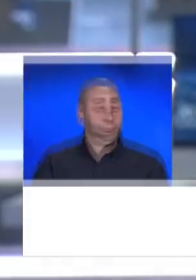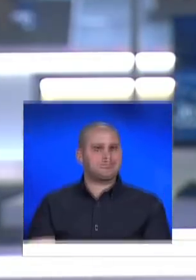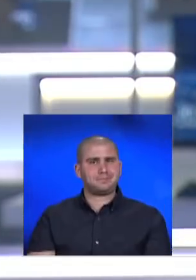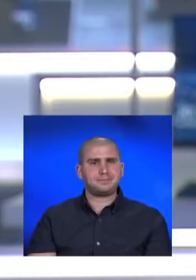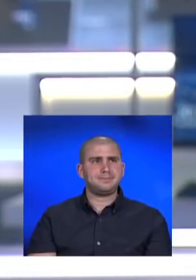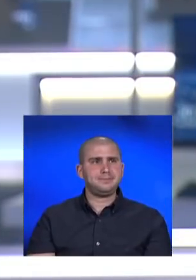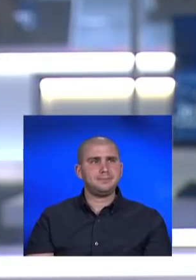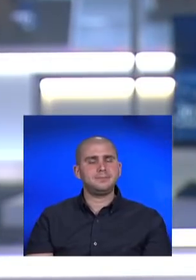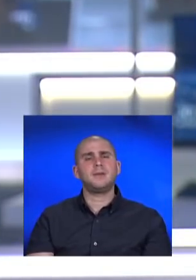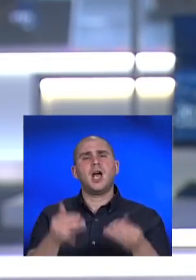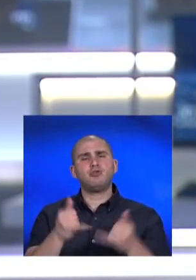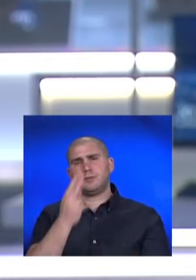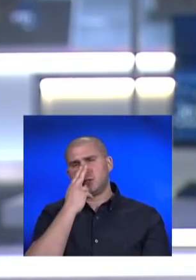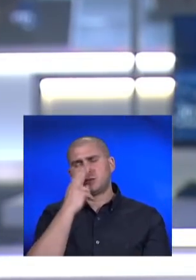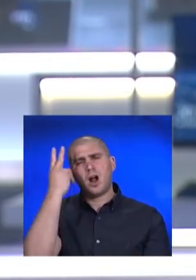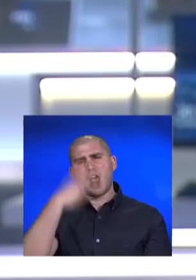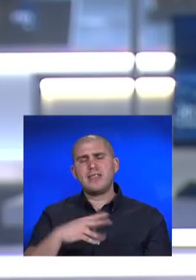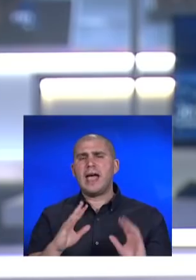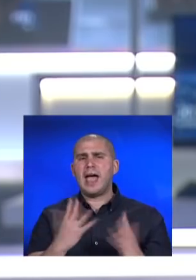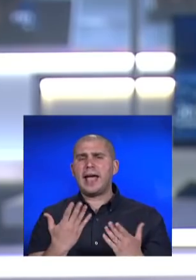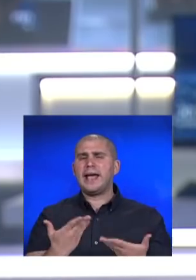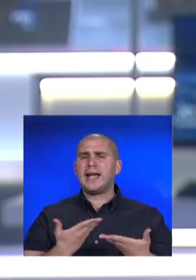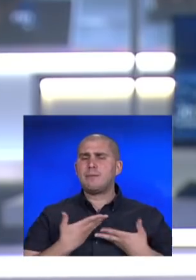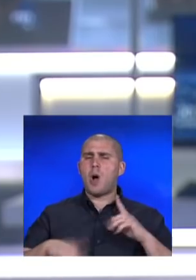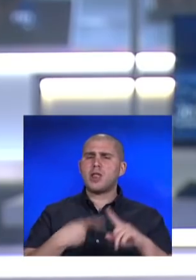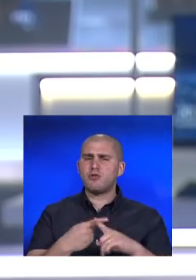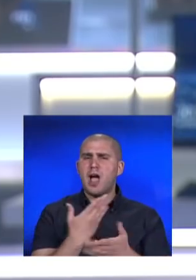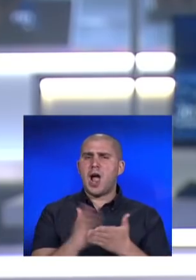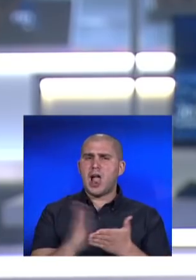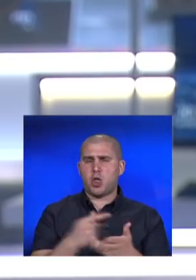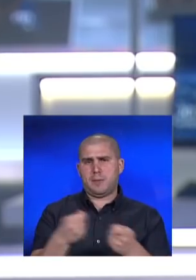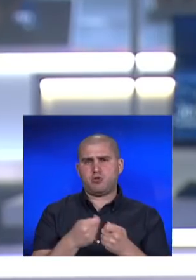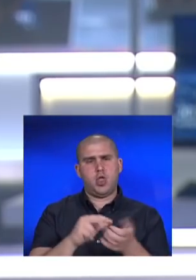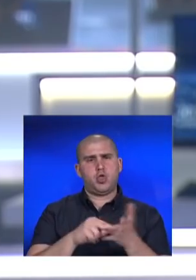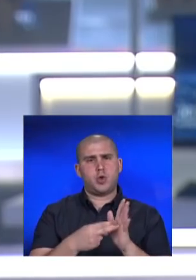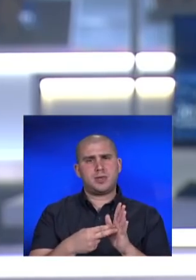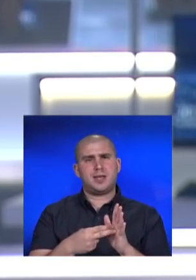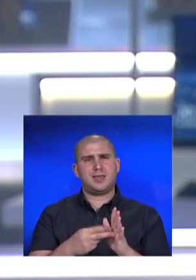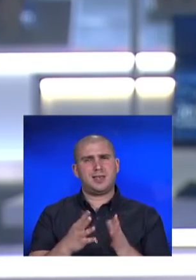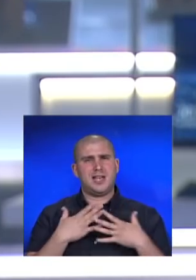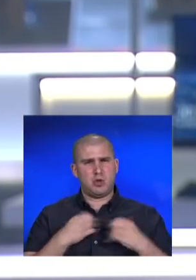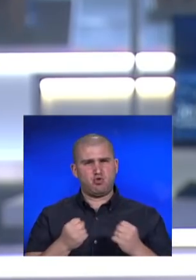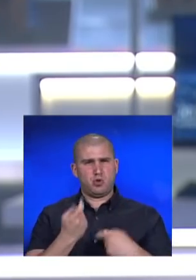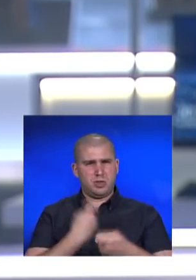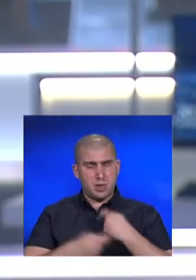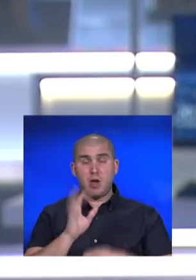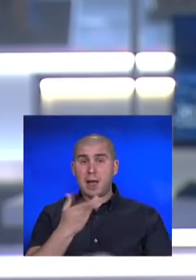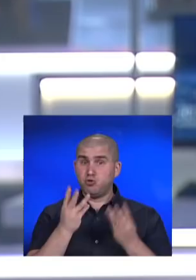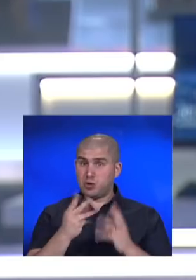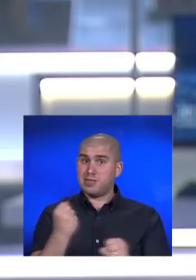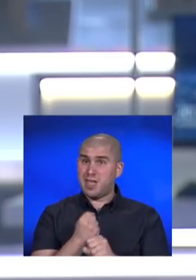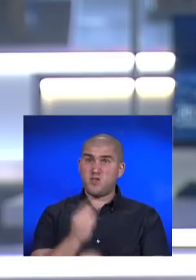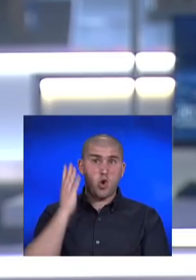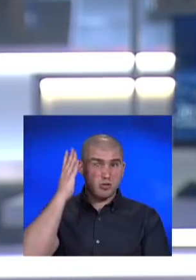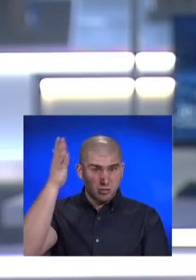עכשיו ננסה להבין כיצד התקבלו עד כה ההחלטות בנוגע לתוכנית היציאה, והאם השיטה הזאת תעבוד בטווח הארוך. שאול